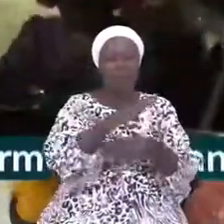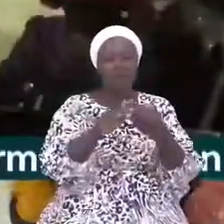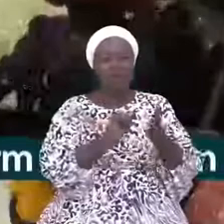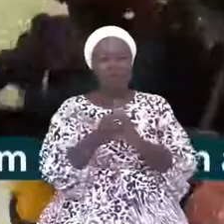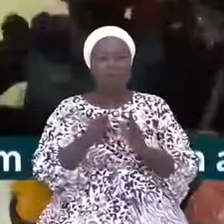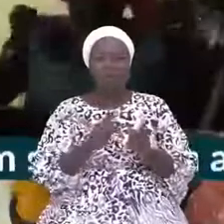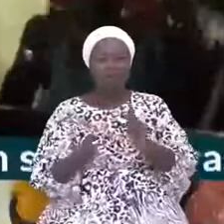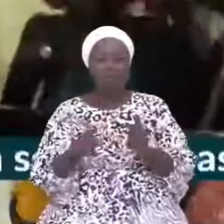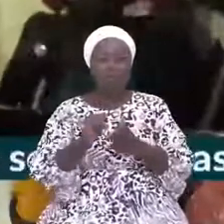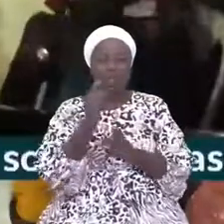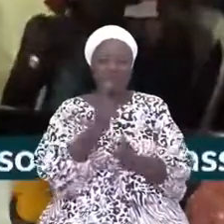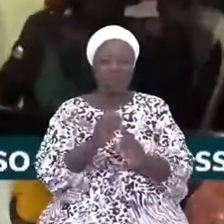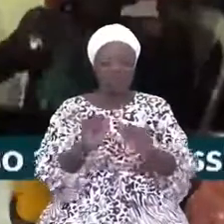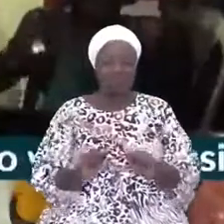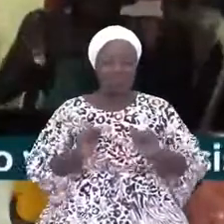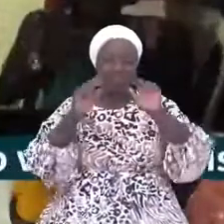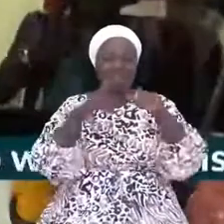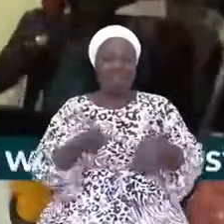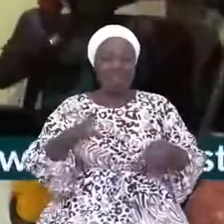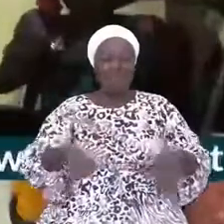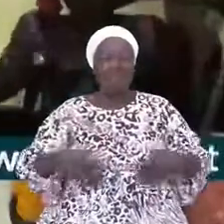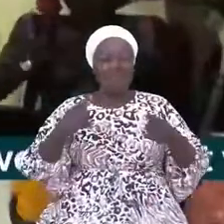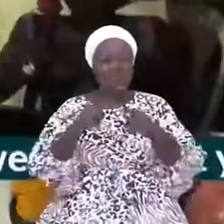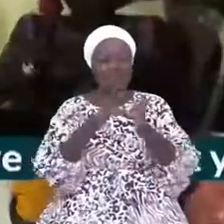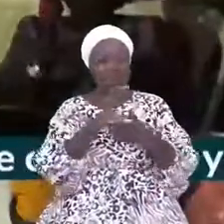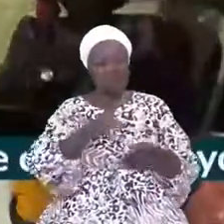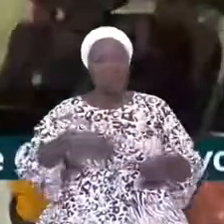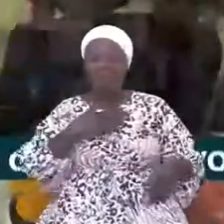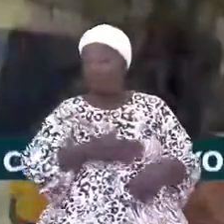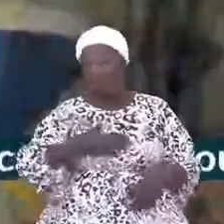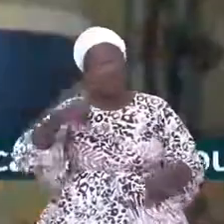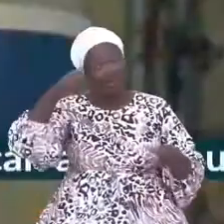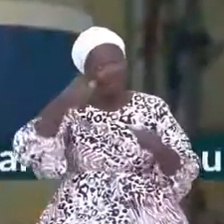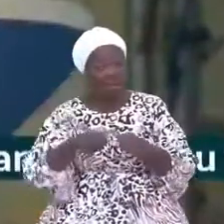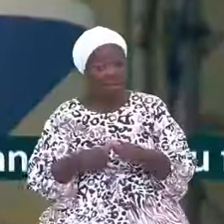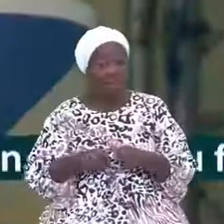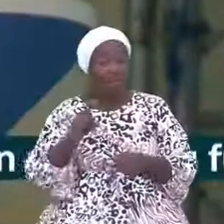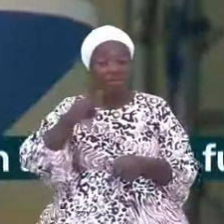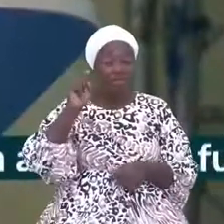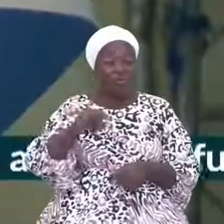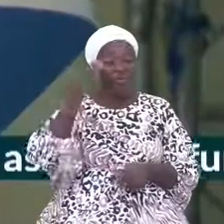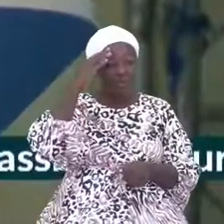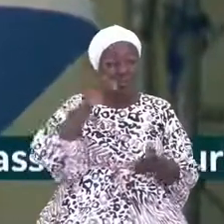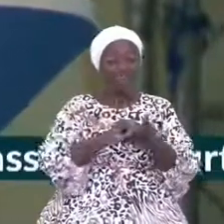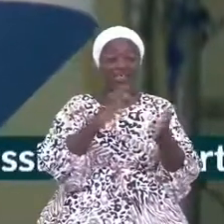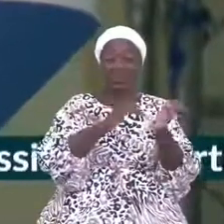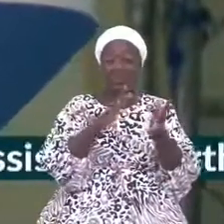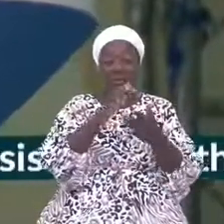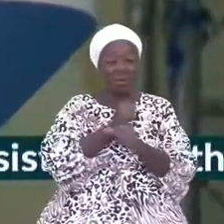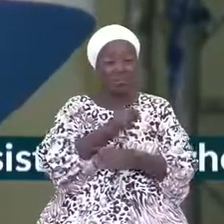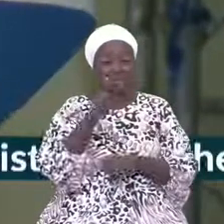croisade, dans nos différentes régions, dans nos différentes localités, dans nos pays,